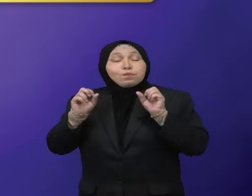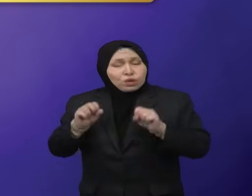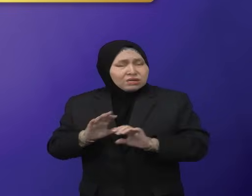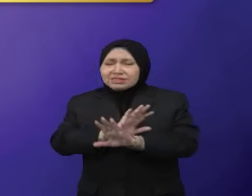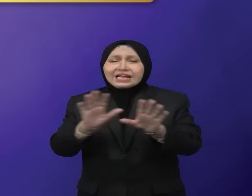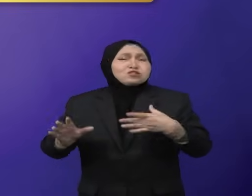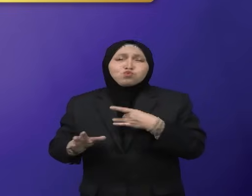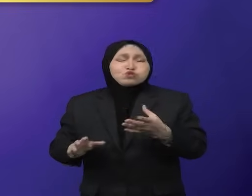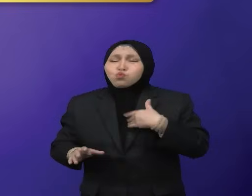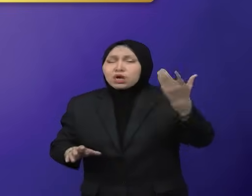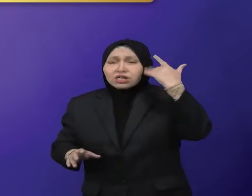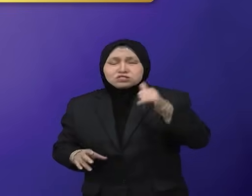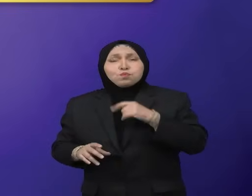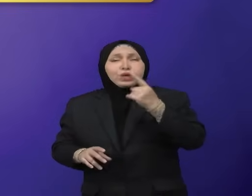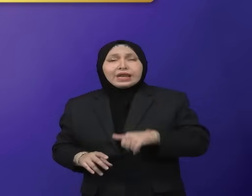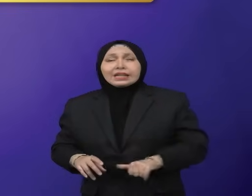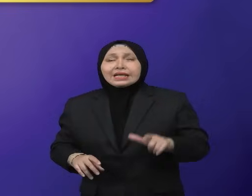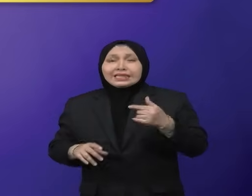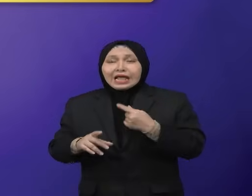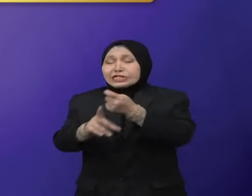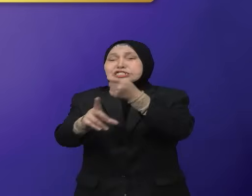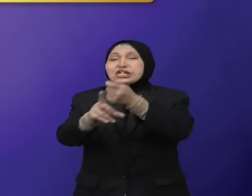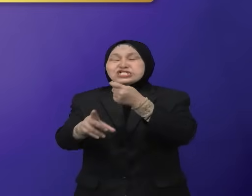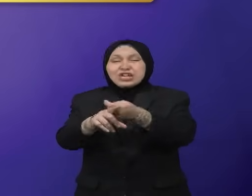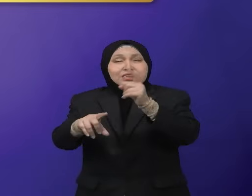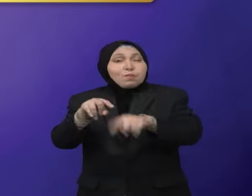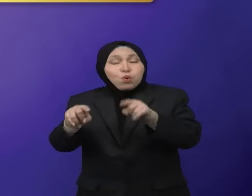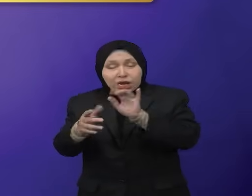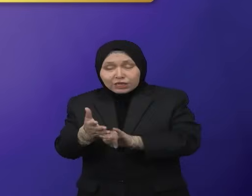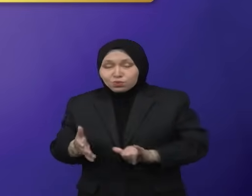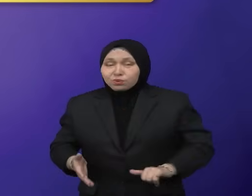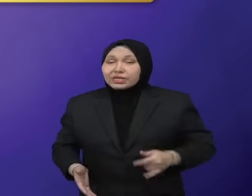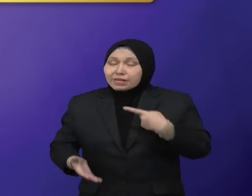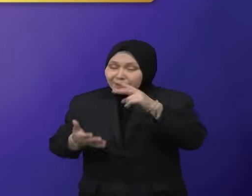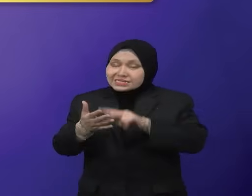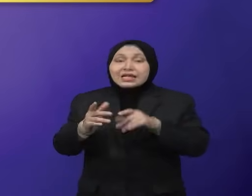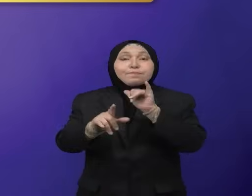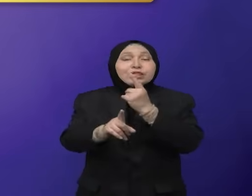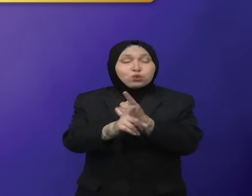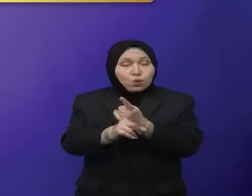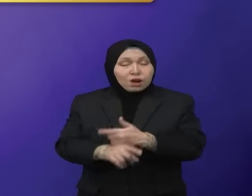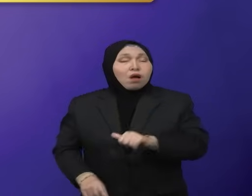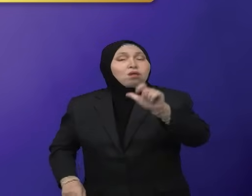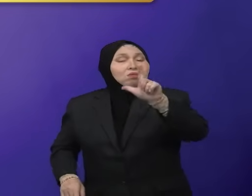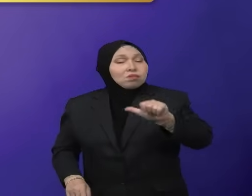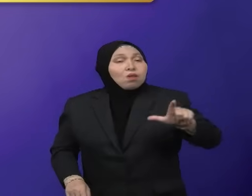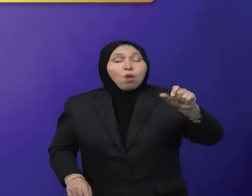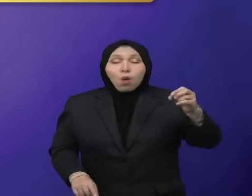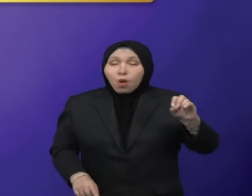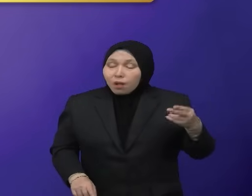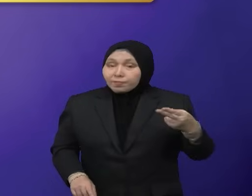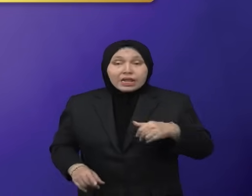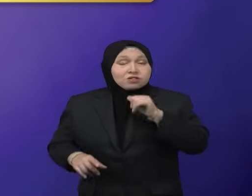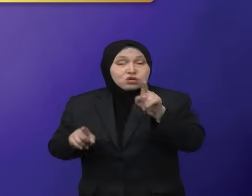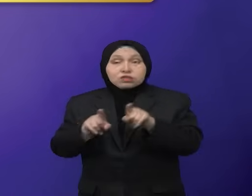janganlah suka-suka sebut. Kita ajuk-ajuk yang tak boleh tu. Kan? Kita baca yang betul. Allah. Dia tidak seperti bahasa